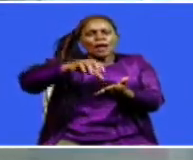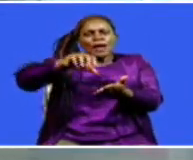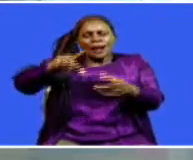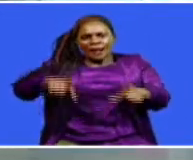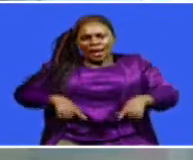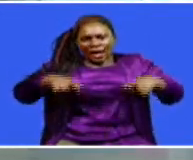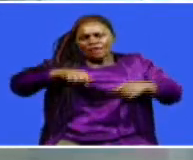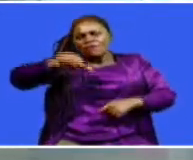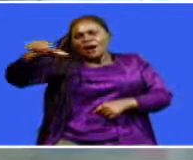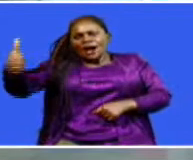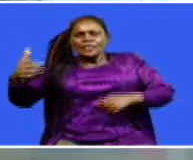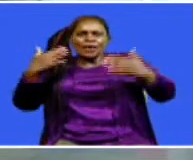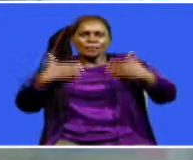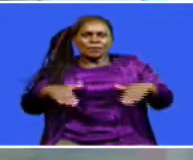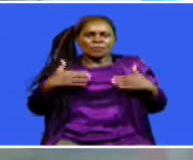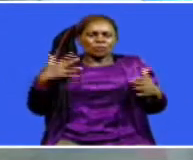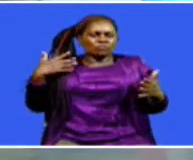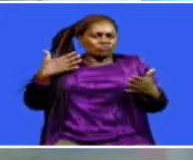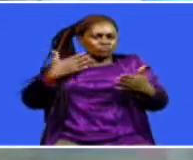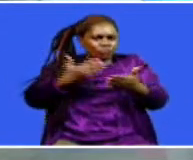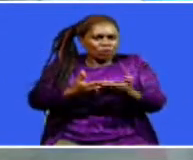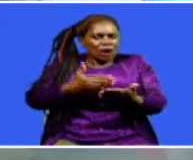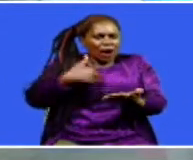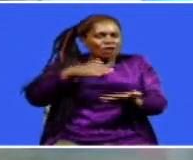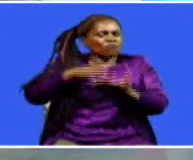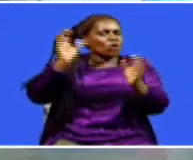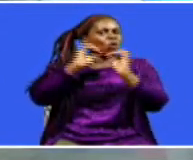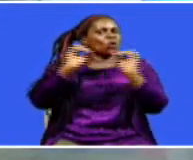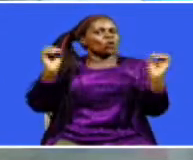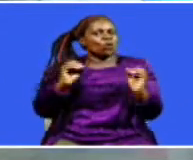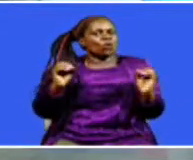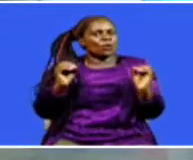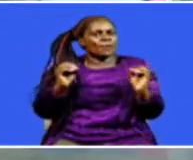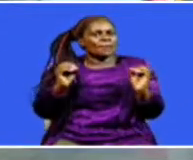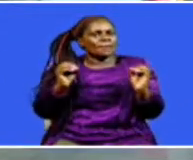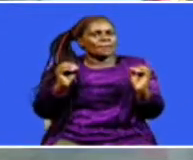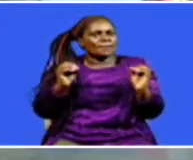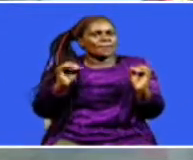maisha ya watu wengine. Kufikia hapo ndipo ninapotamatisha taarifa hizi.